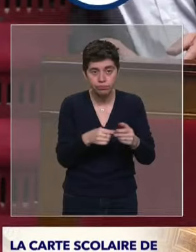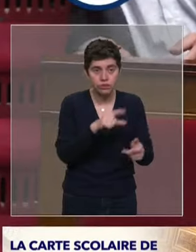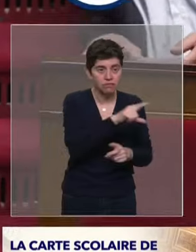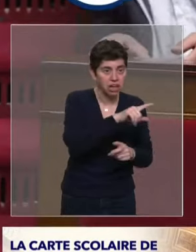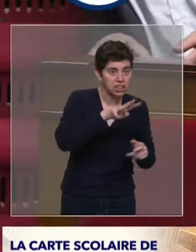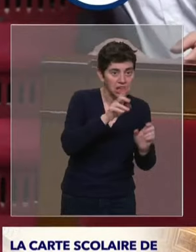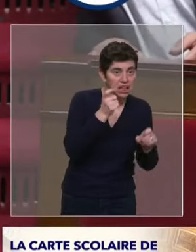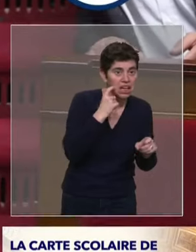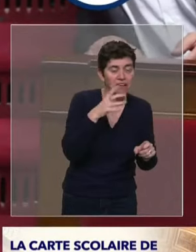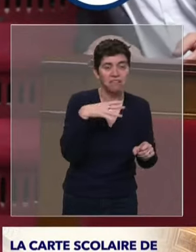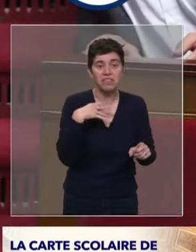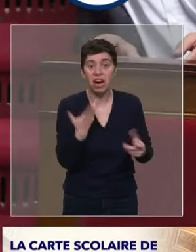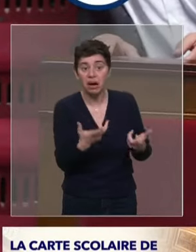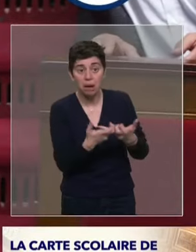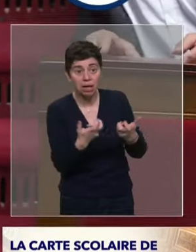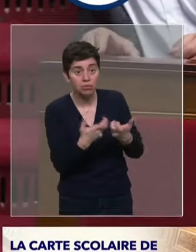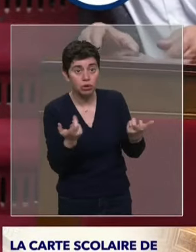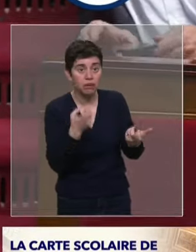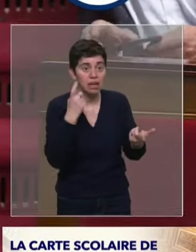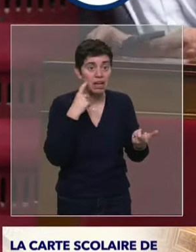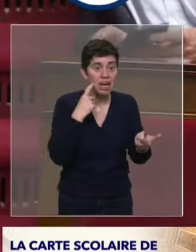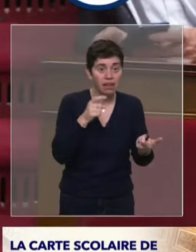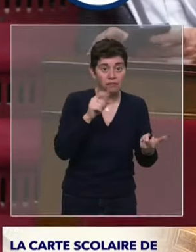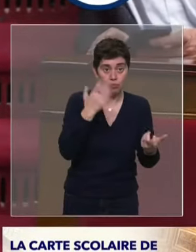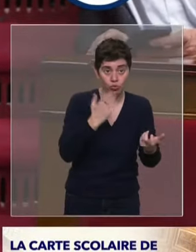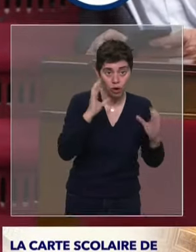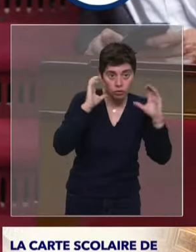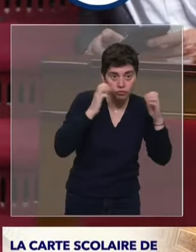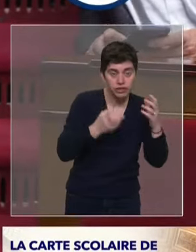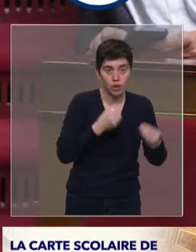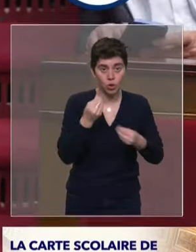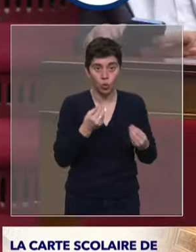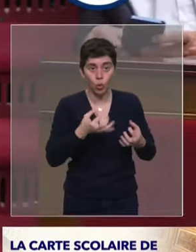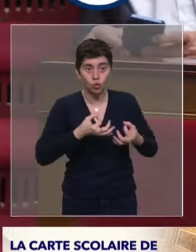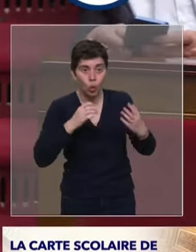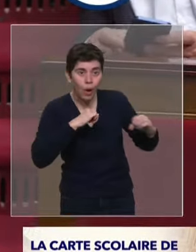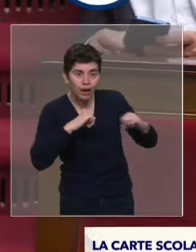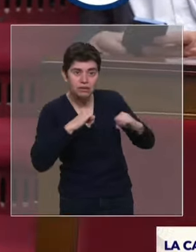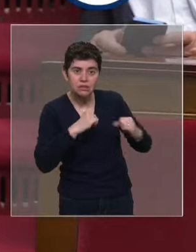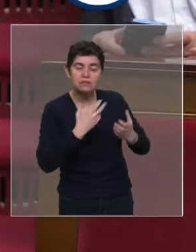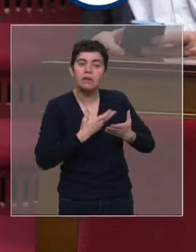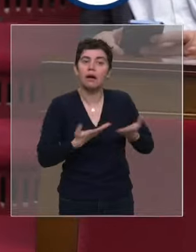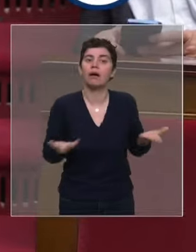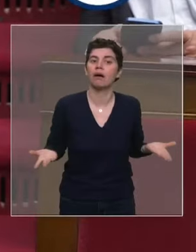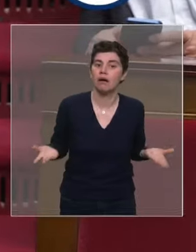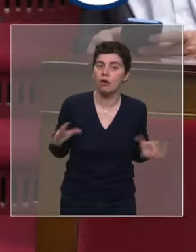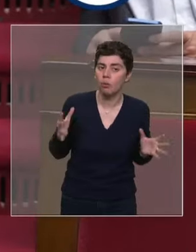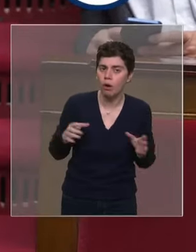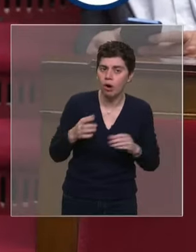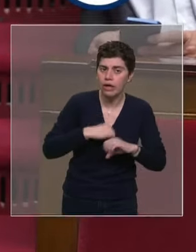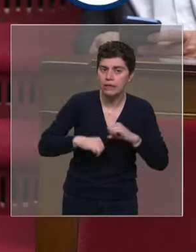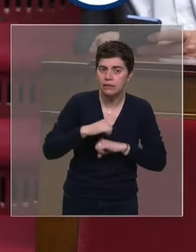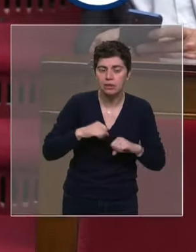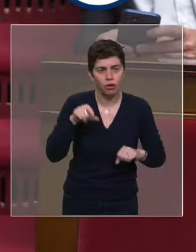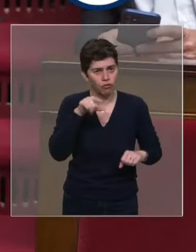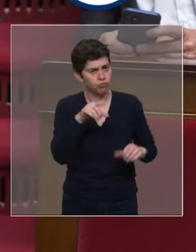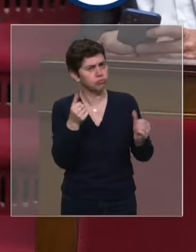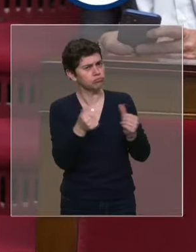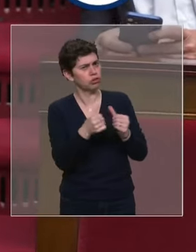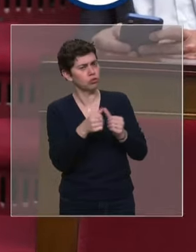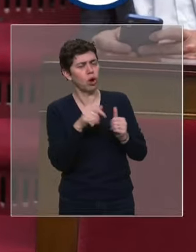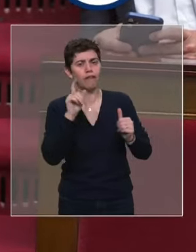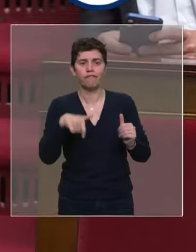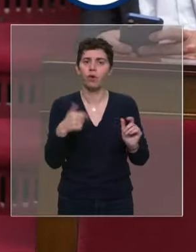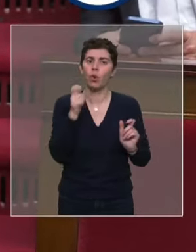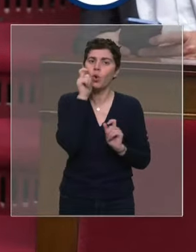enfants hyperactifs ou nécessitant un suivi orthophonique? Vous avez également affirmé, je cite, « veiller à la cohérence des politiques publiques pour qu'il